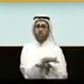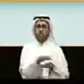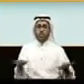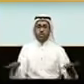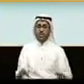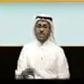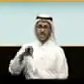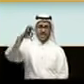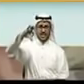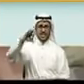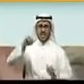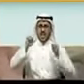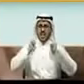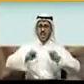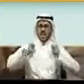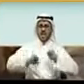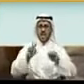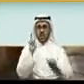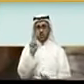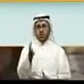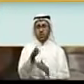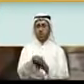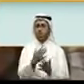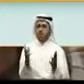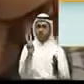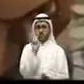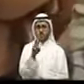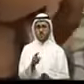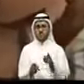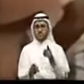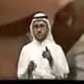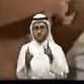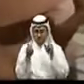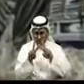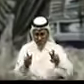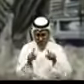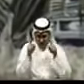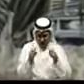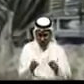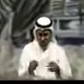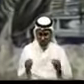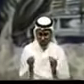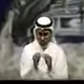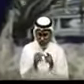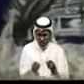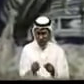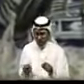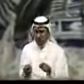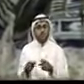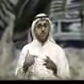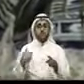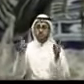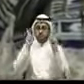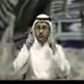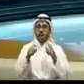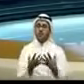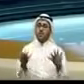عددهم 29 وقت سقوط الجدار، وتتحقق السلطات مما إذا كان هناك أي ضحايا آخرين.